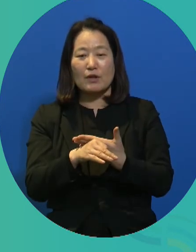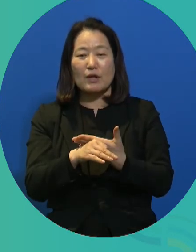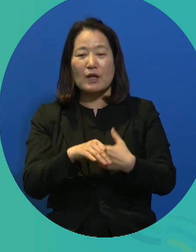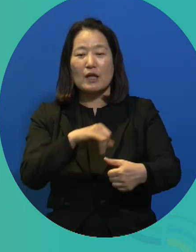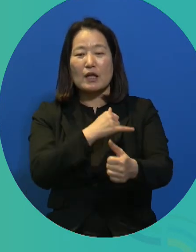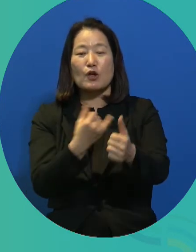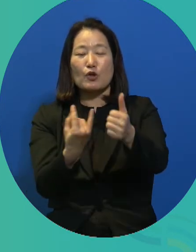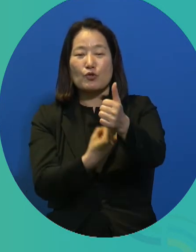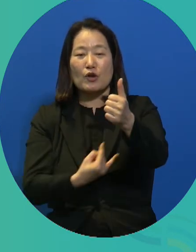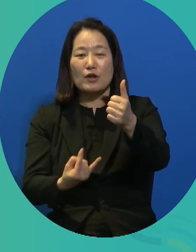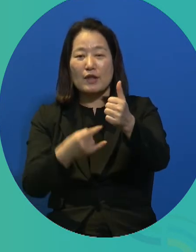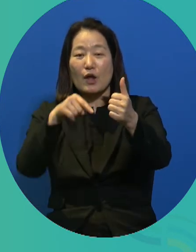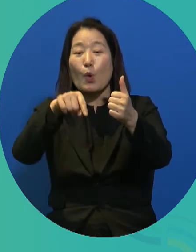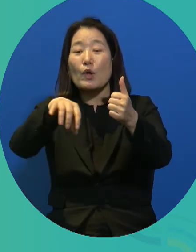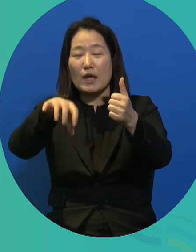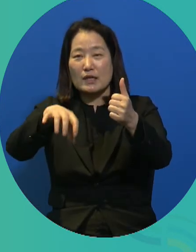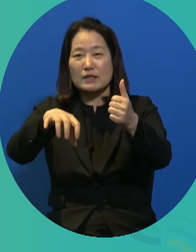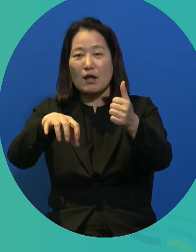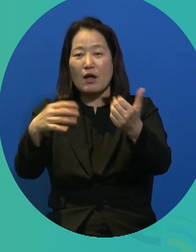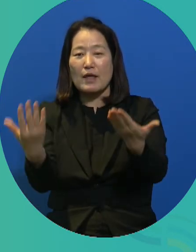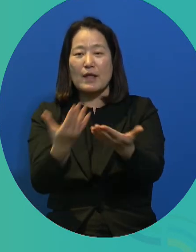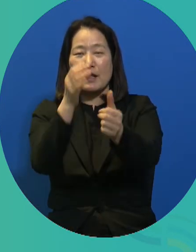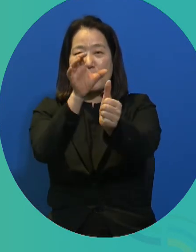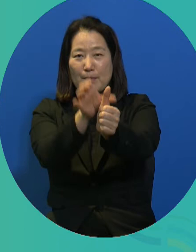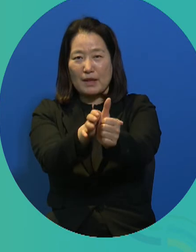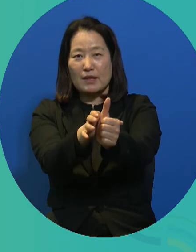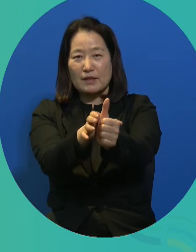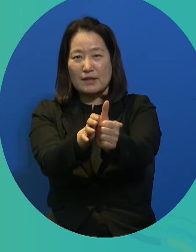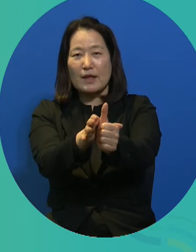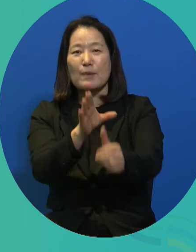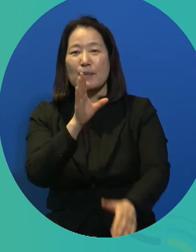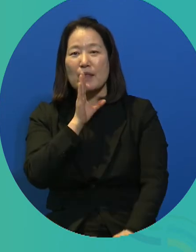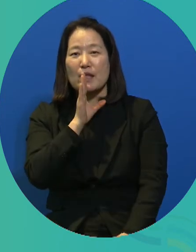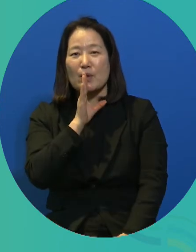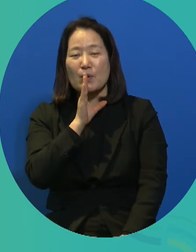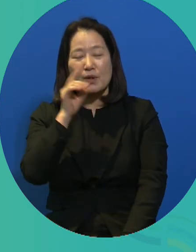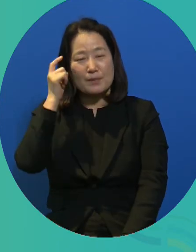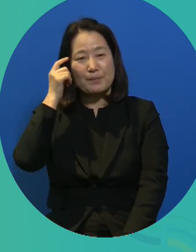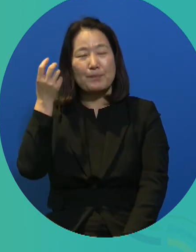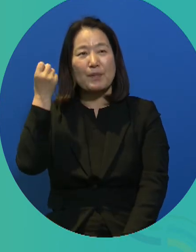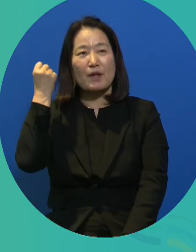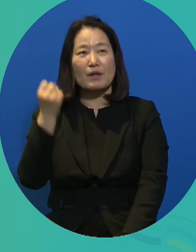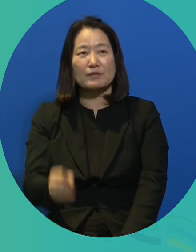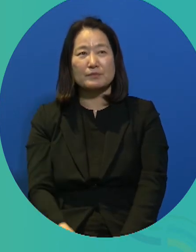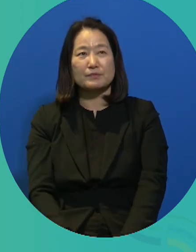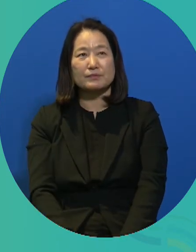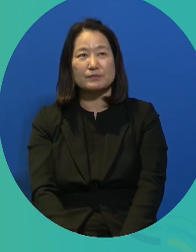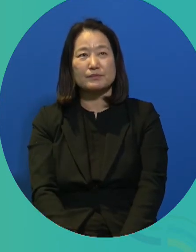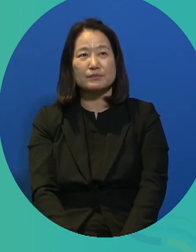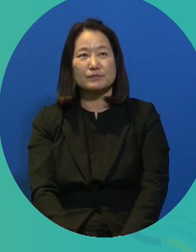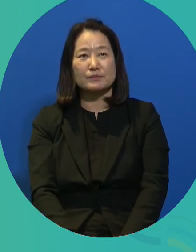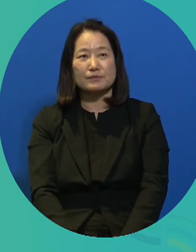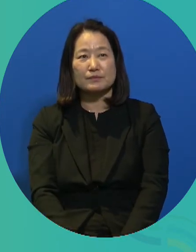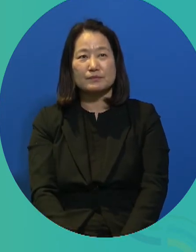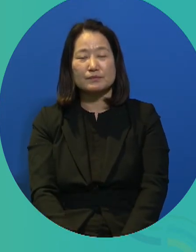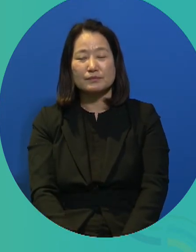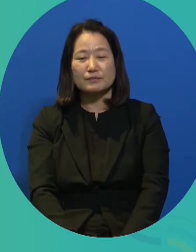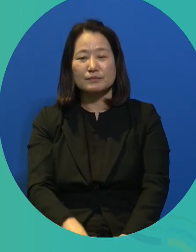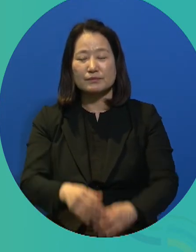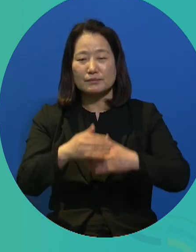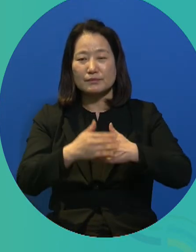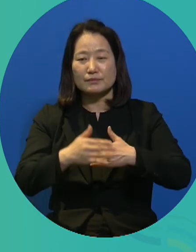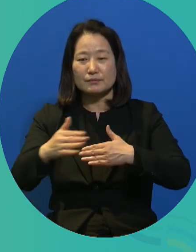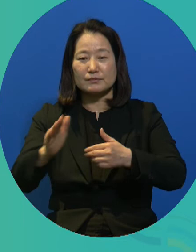하면 어떨까에 대한 이제 의견을 드리고 있는 중입니다. 그럼 절차 지원을 어떻게 할 것인가에 문제가